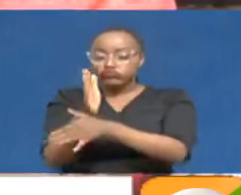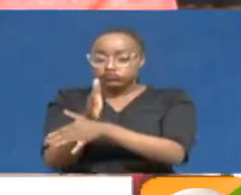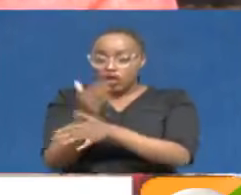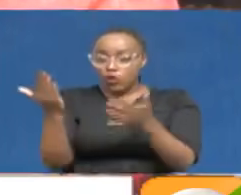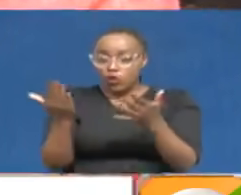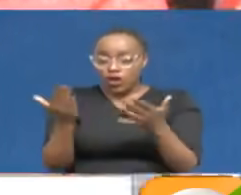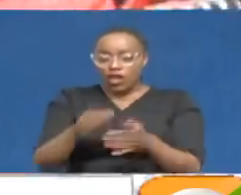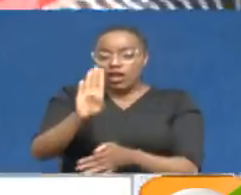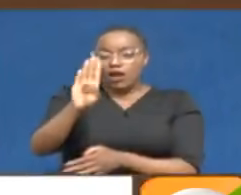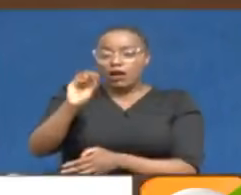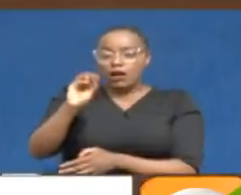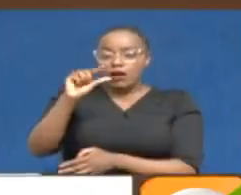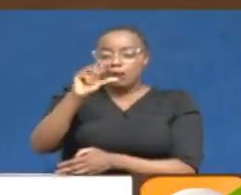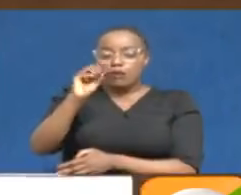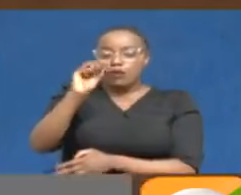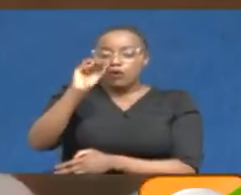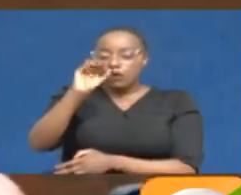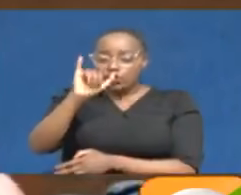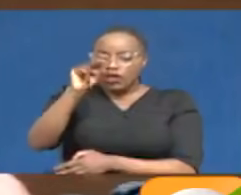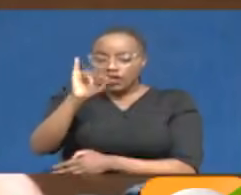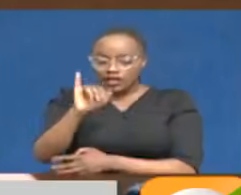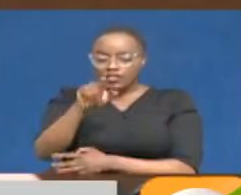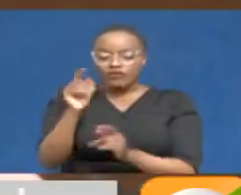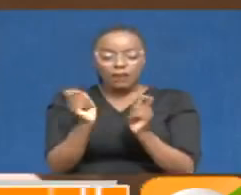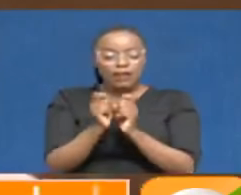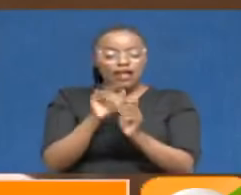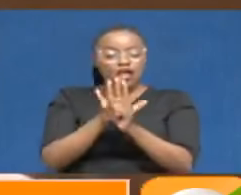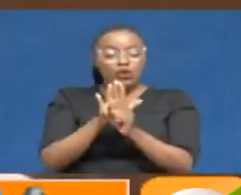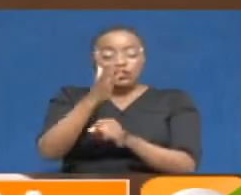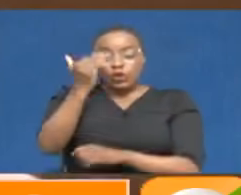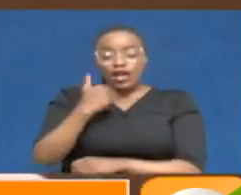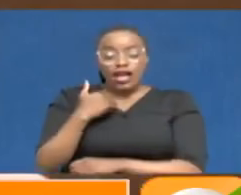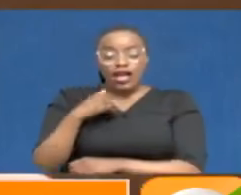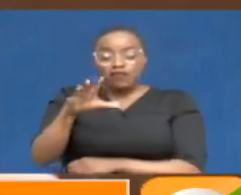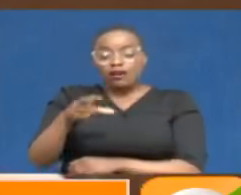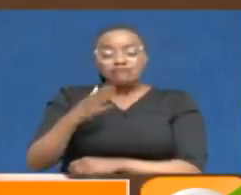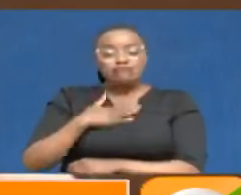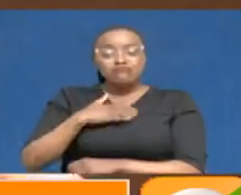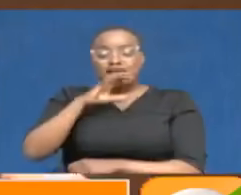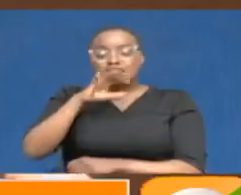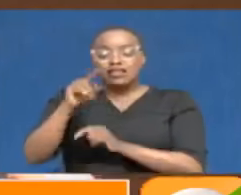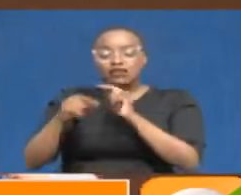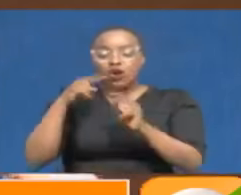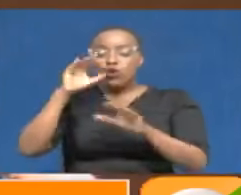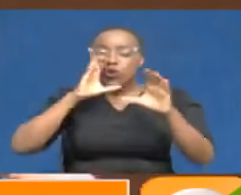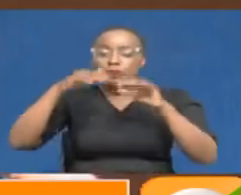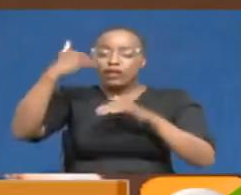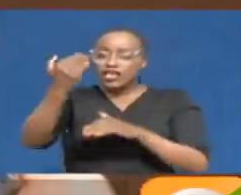katika bwawa la Mbogoini. Mimi nikuna uchungu sana kwa sababu nimenyanganywa ile mtoto yangu, ule